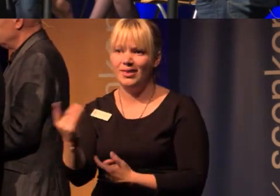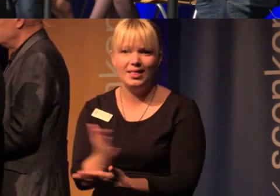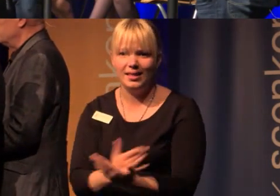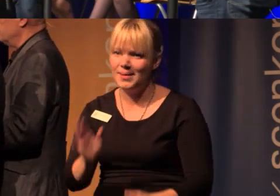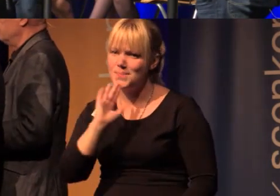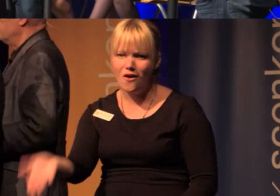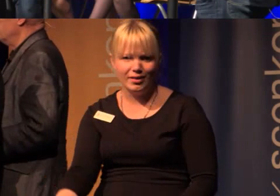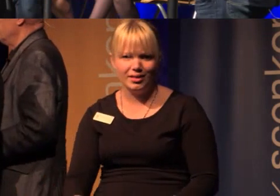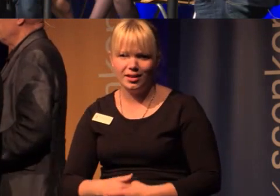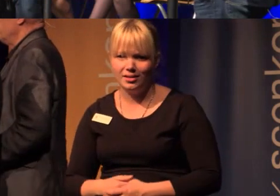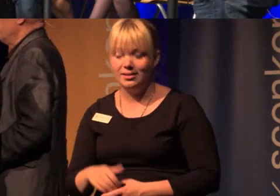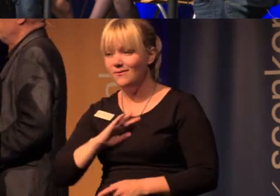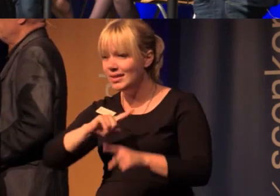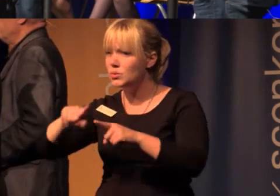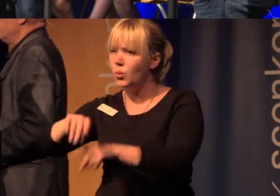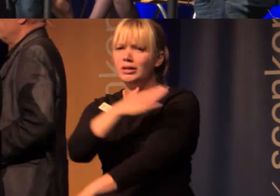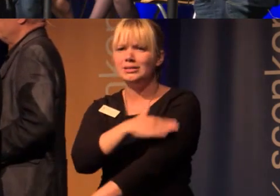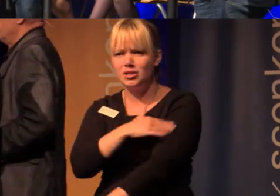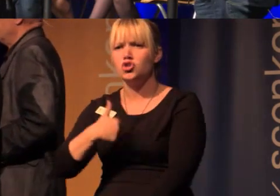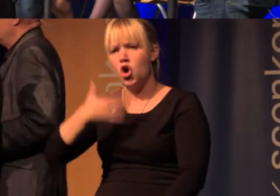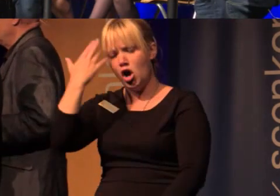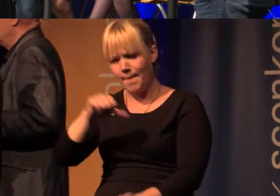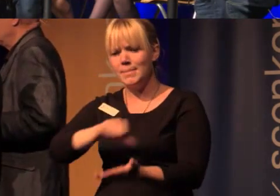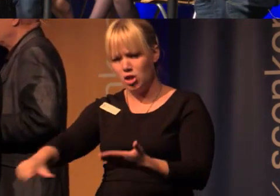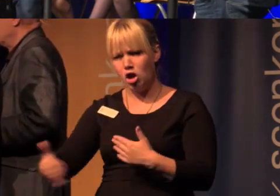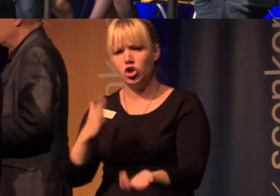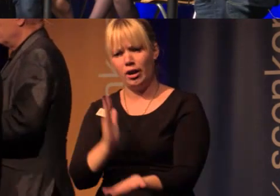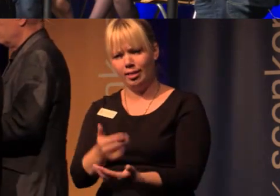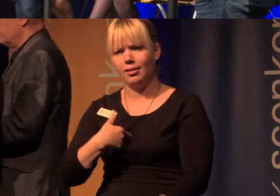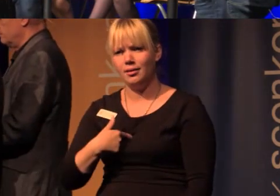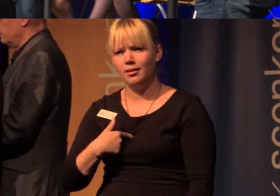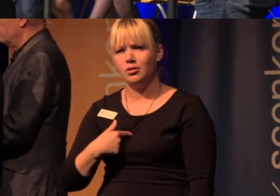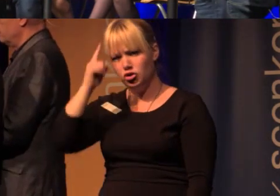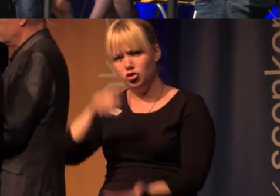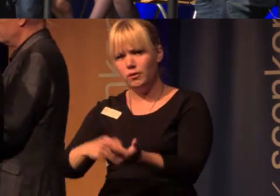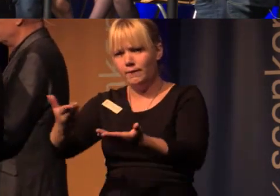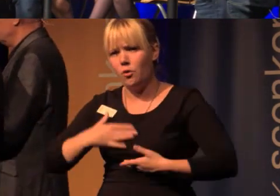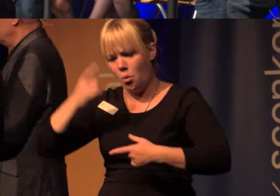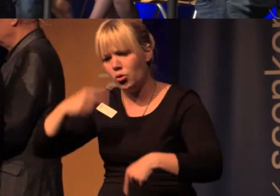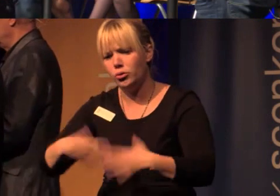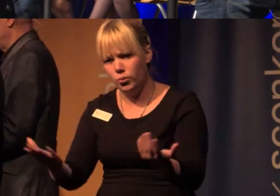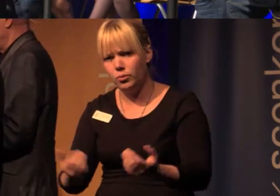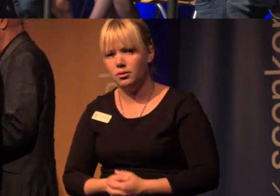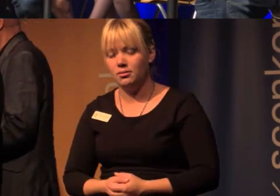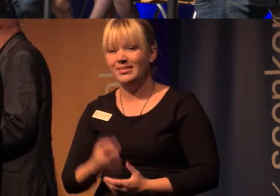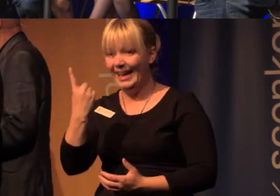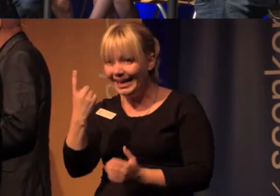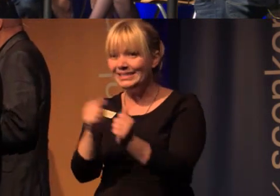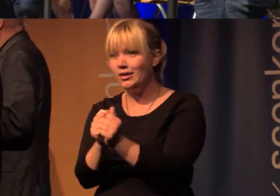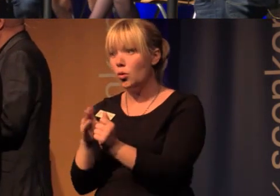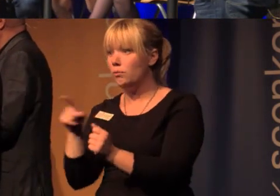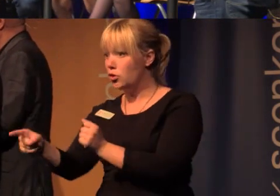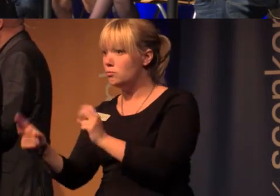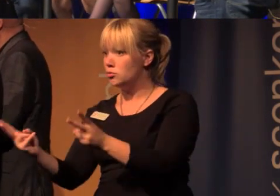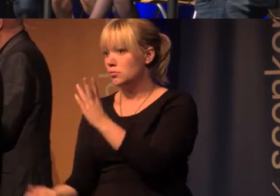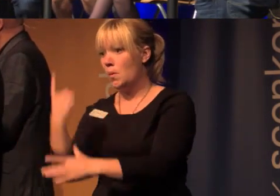möjliga tjänster där man faktiskt kan se till att betala för sig, göra rätt för sig för att ta del av kultur. Det är enda sättet för att man ska kunna försörja sig